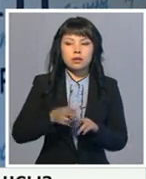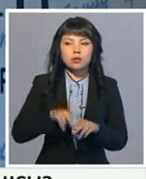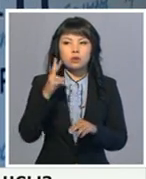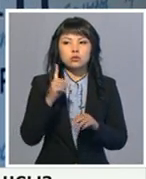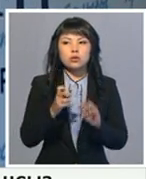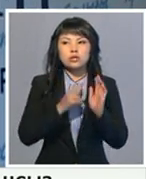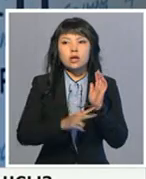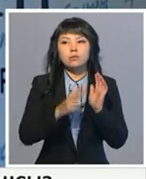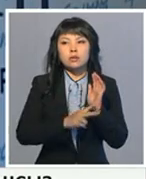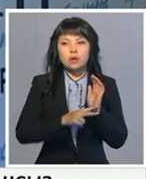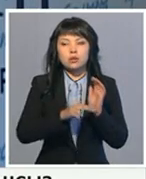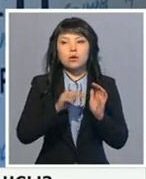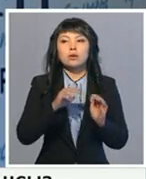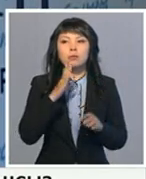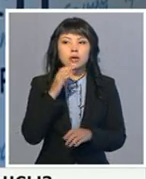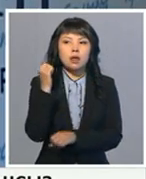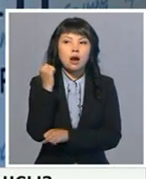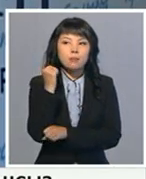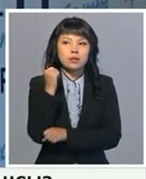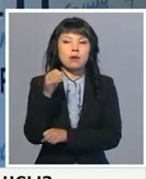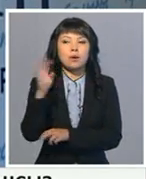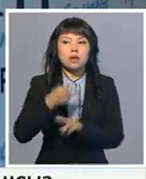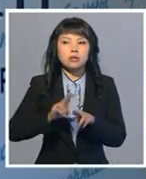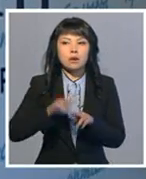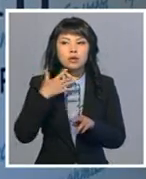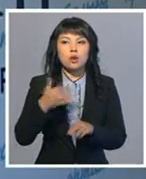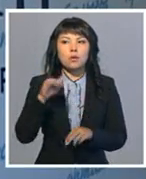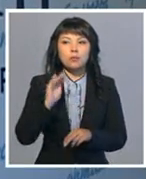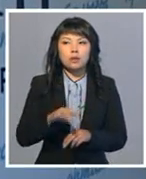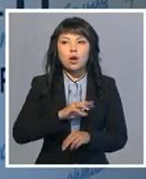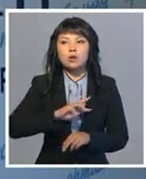174 қап алынған Артемия Салина 50 миллион теңгеге барады.